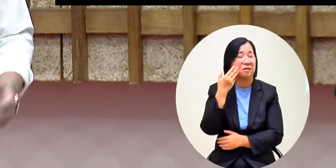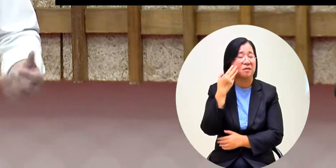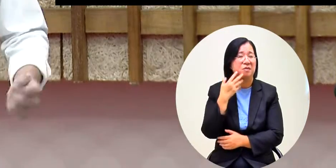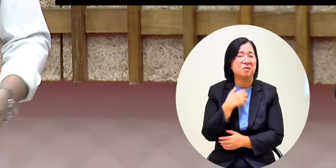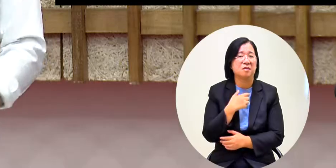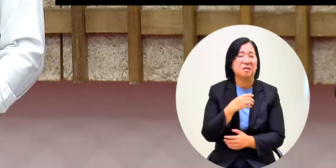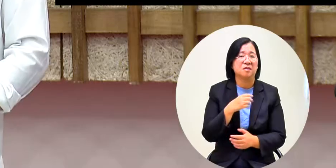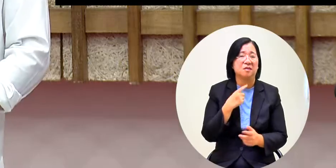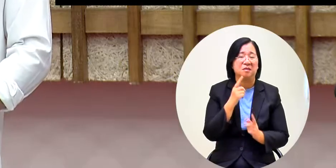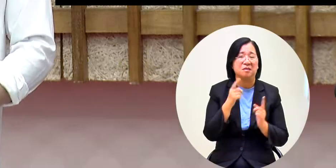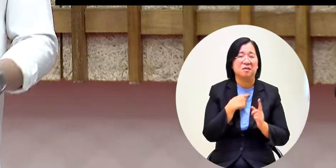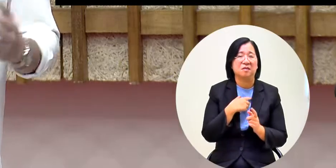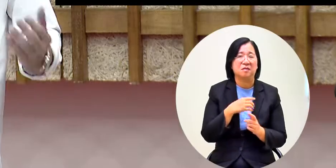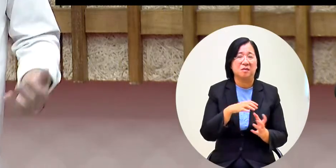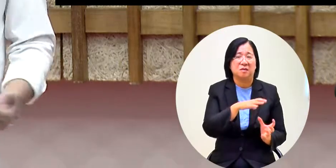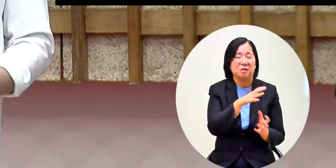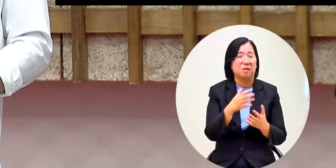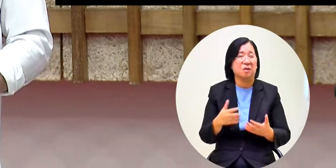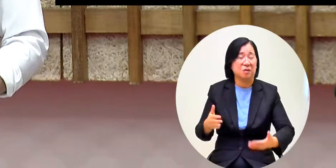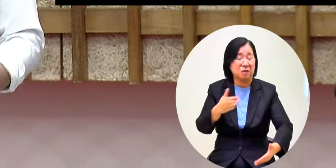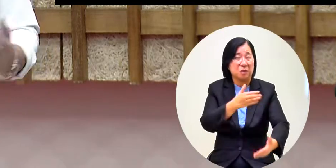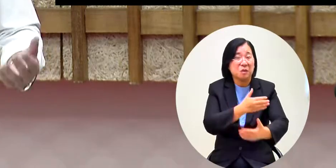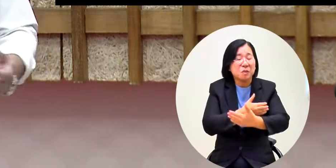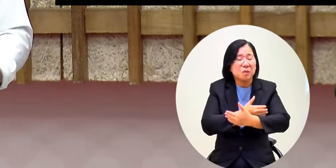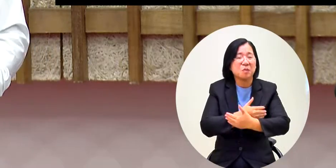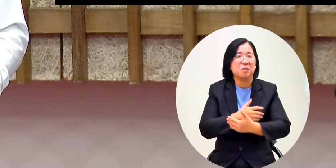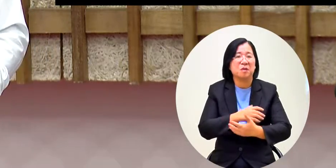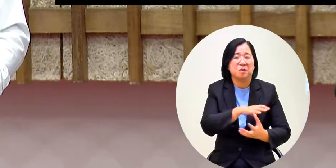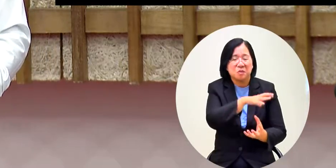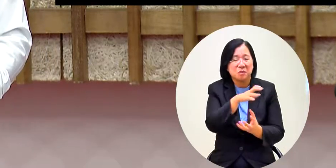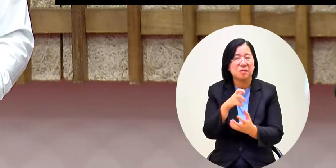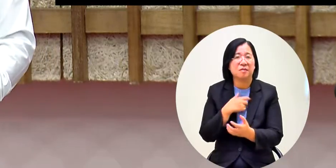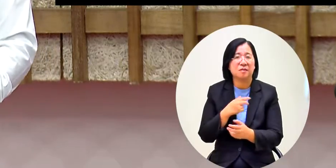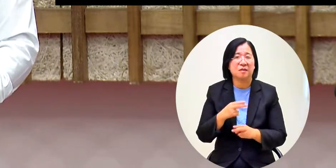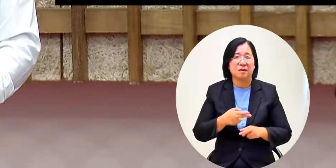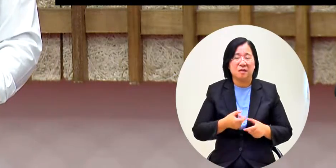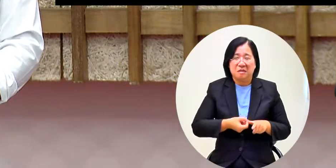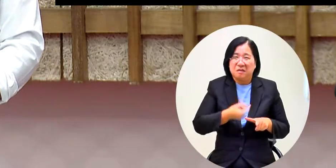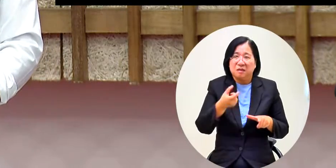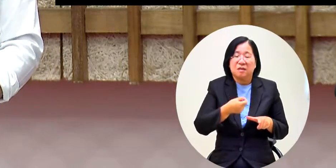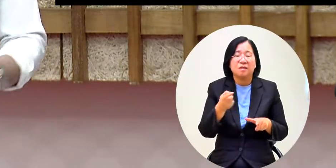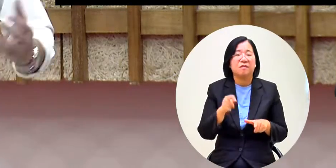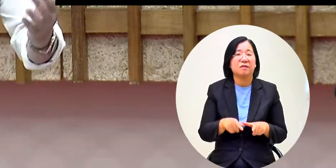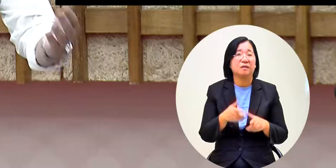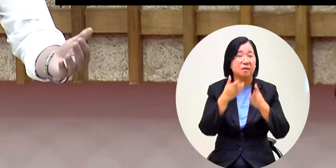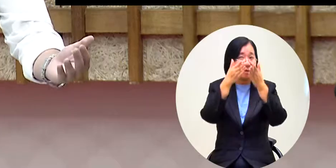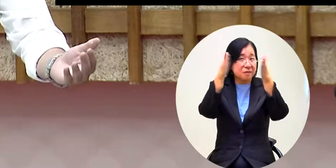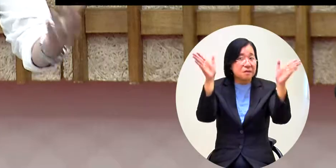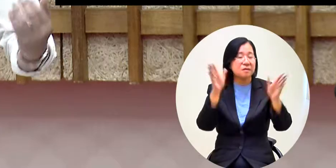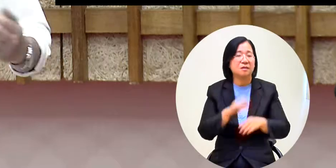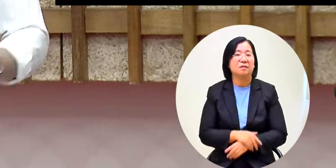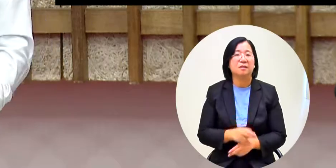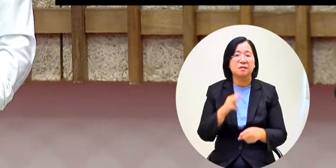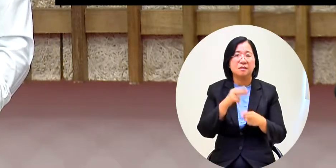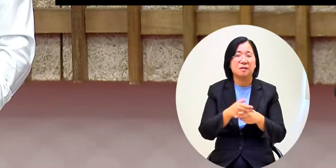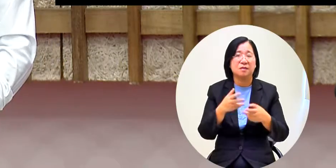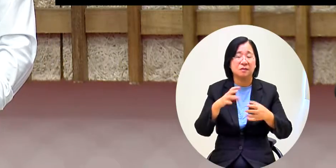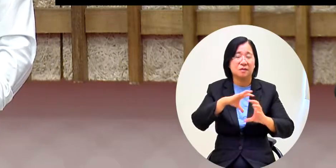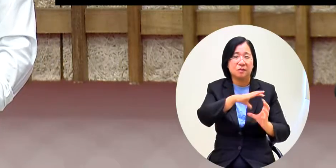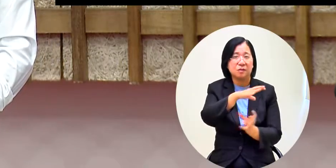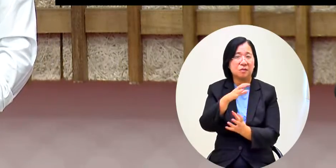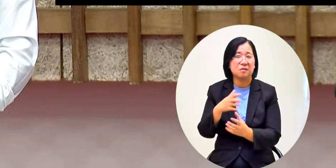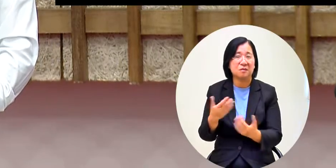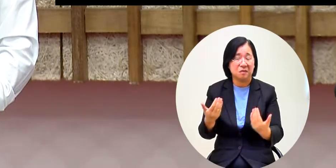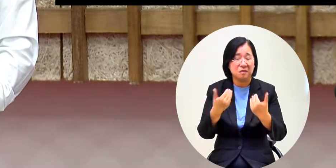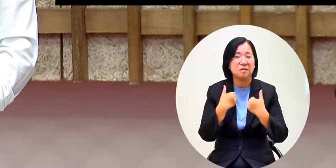要拥抱全世界，用开放的心态、开放的这种格局跟视野，来相信全世界对台湾的帮助才对。